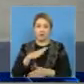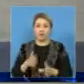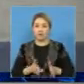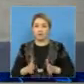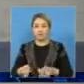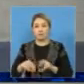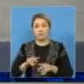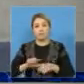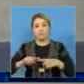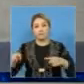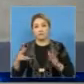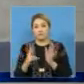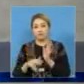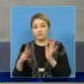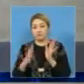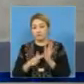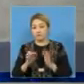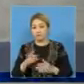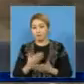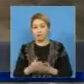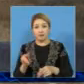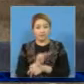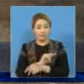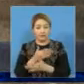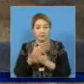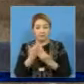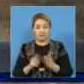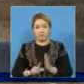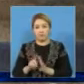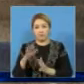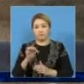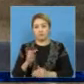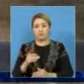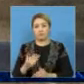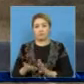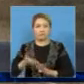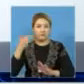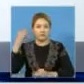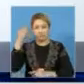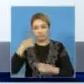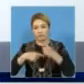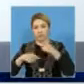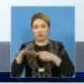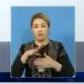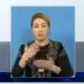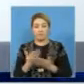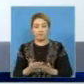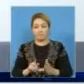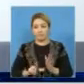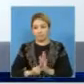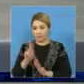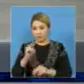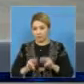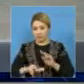дороги протяженностью 89 километров не проводился с момента ввода ее в эксплуатацию еще в прошлом веке. В текущем году начнется